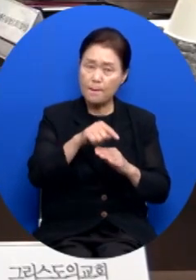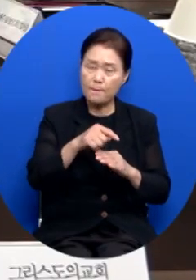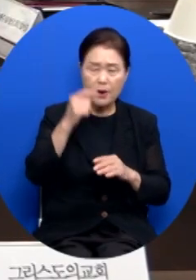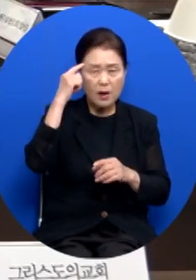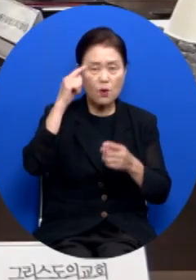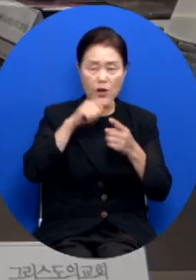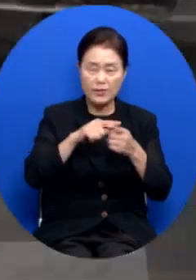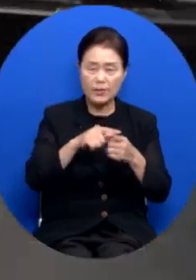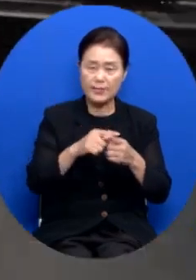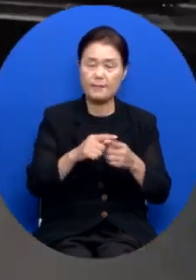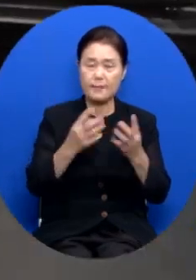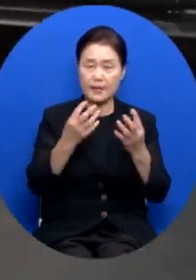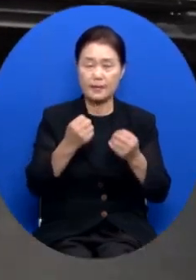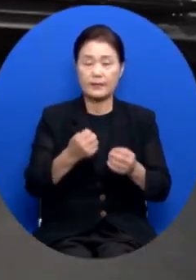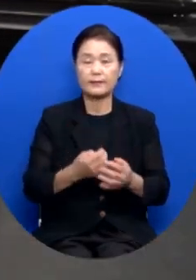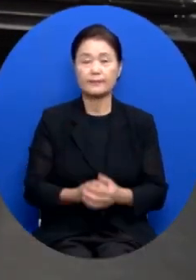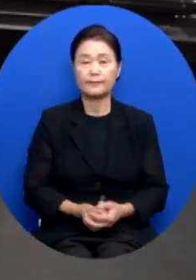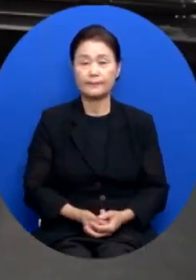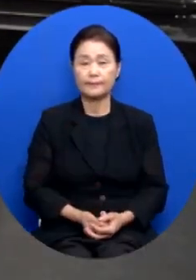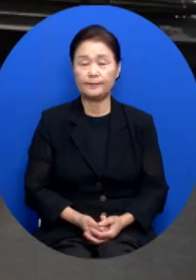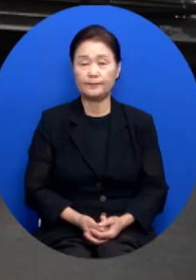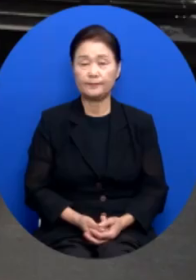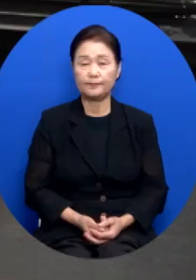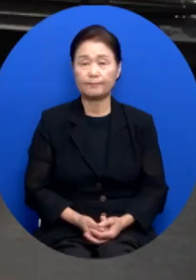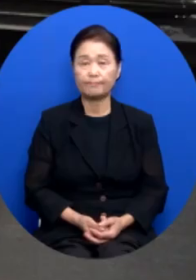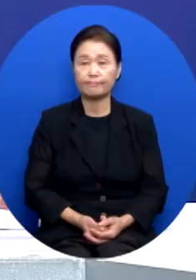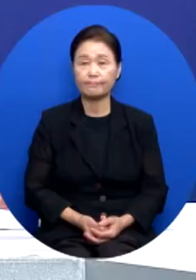있습니다. CTS 뉴스 최대진입니다.